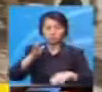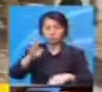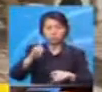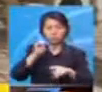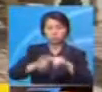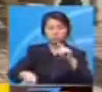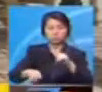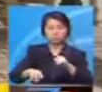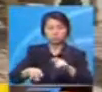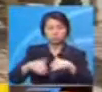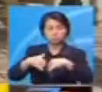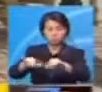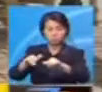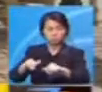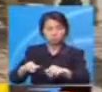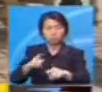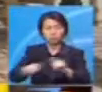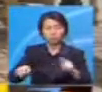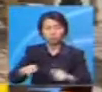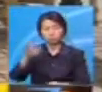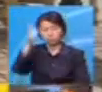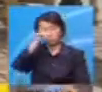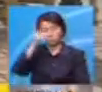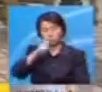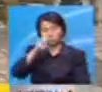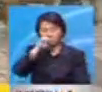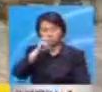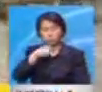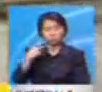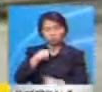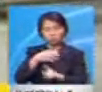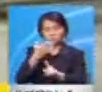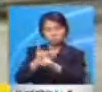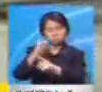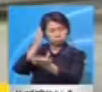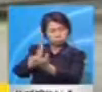canp thement and we will